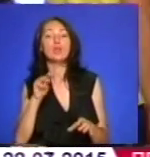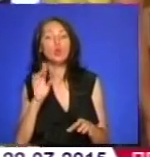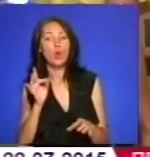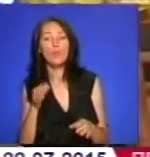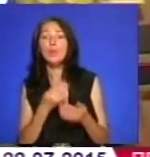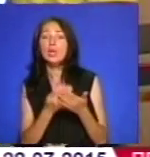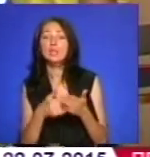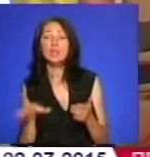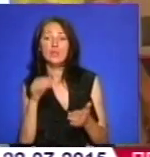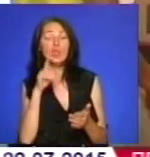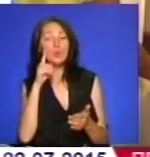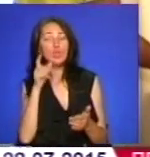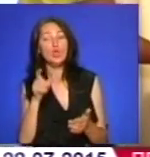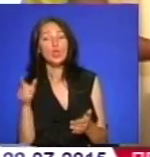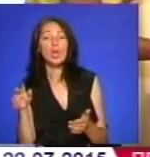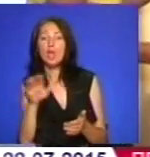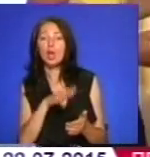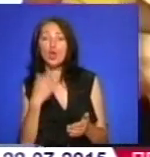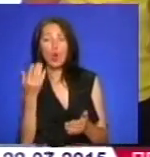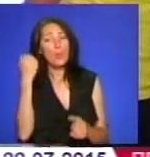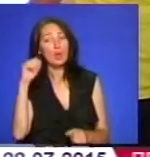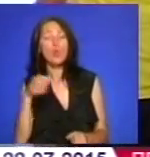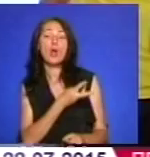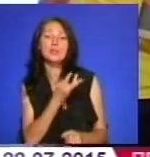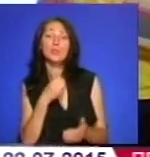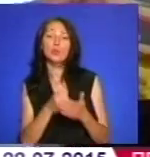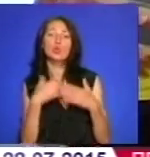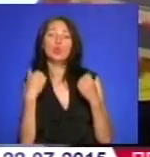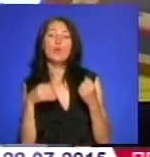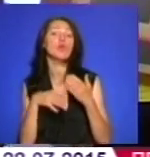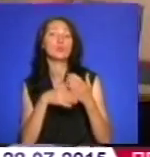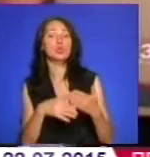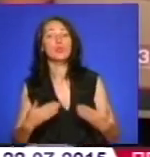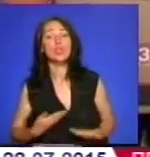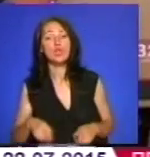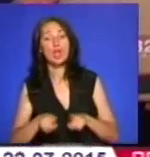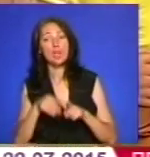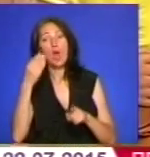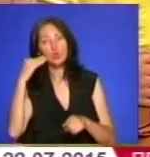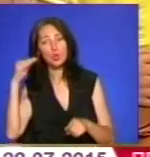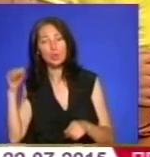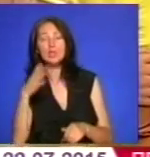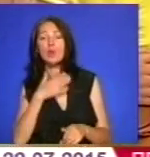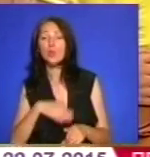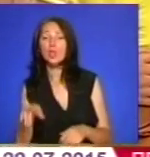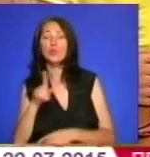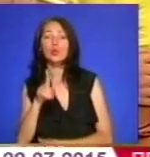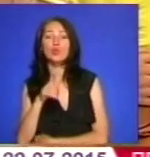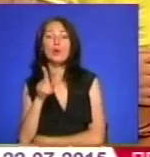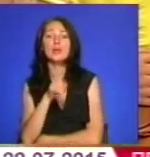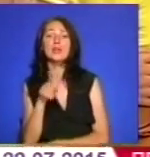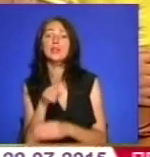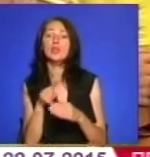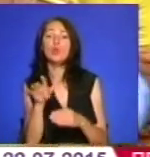усіх молодих людей краю. Його перемога – стимул до здорового способу життя та удосконалення. Приємно, що на